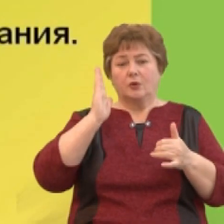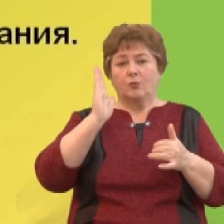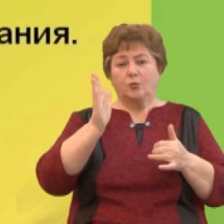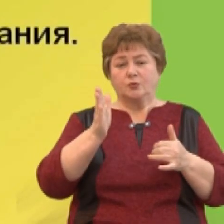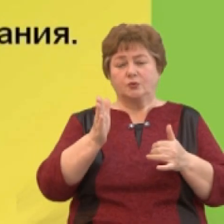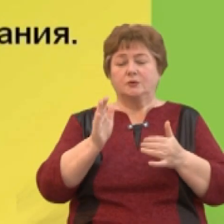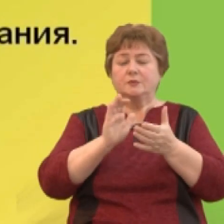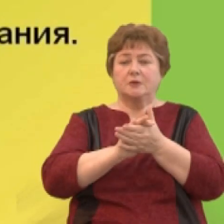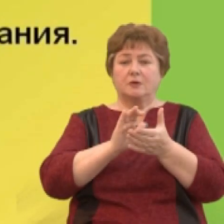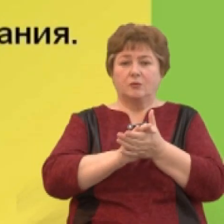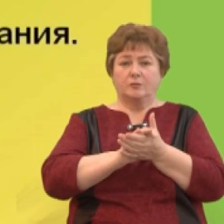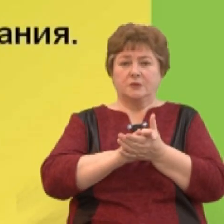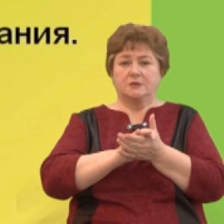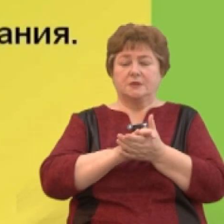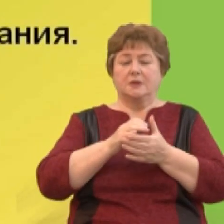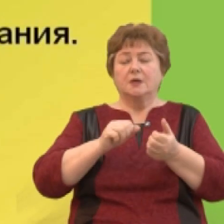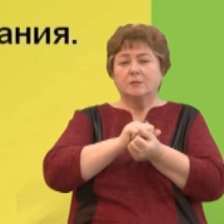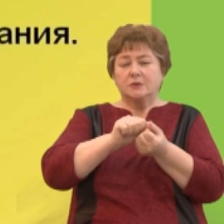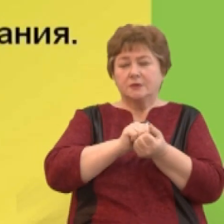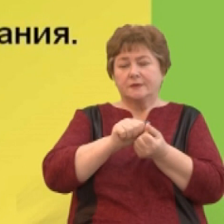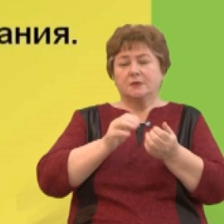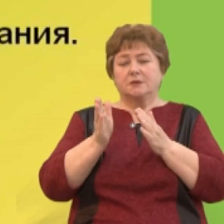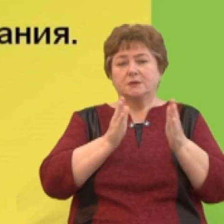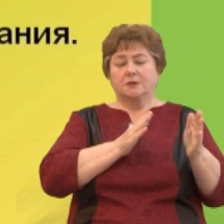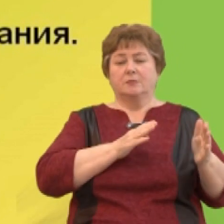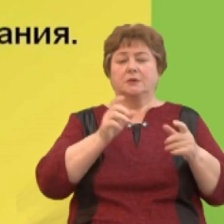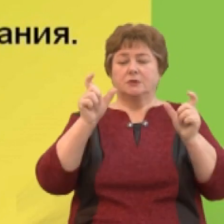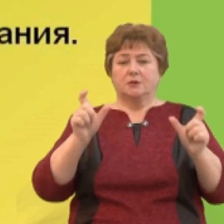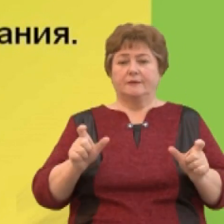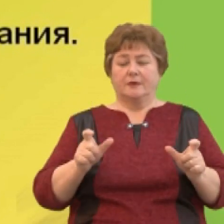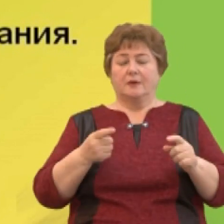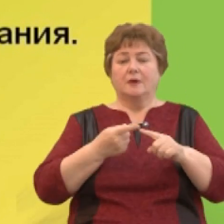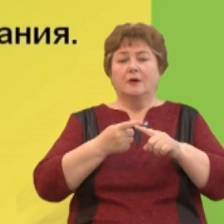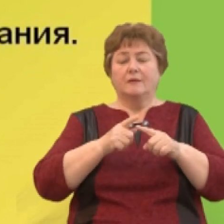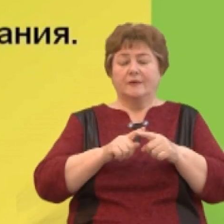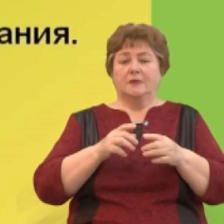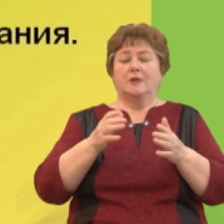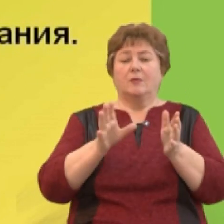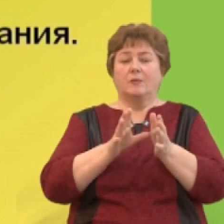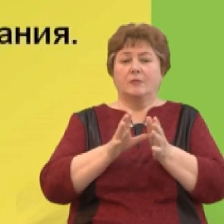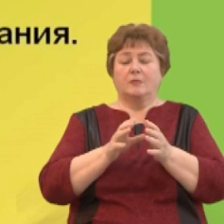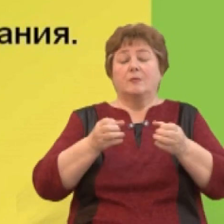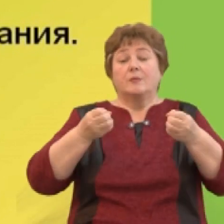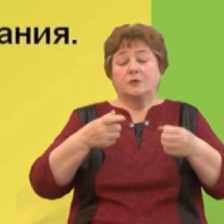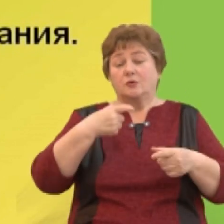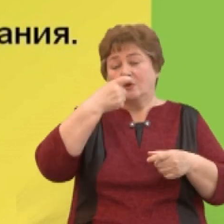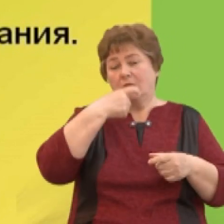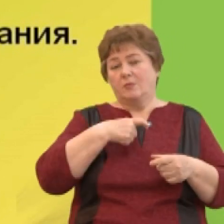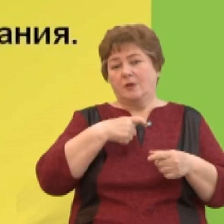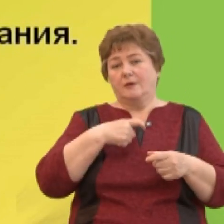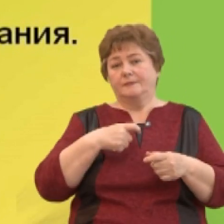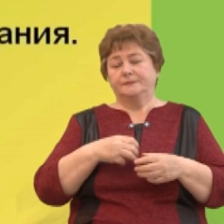вами познакомимся с пищеварительной системой человека, а в этом нам поможет обычное яблочко.